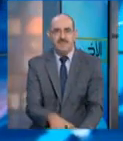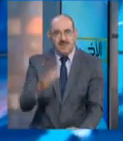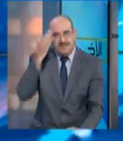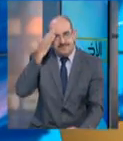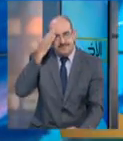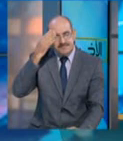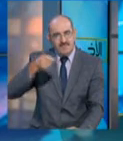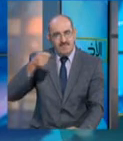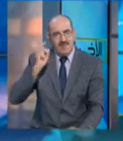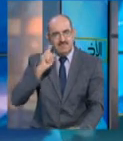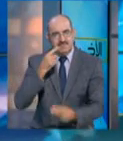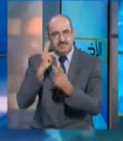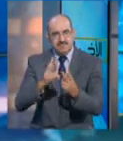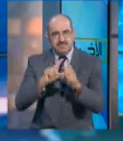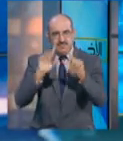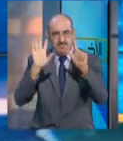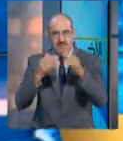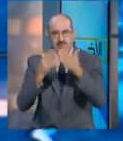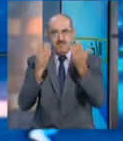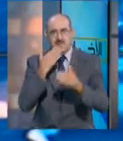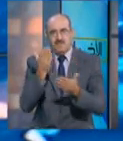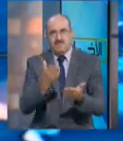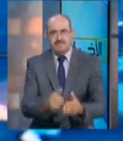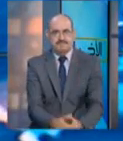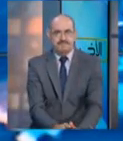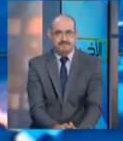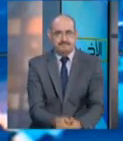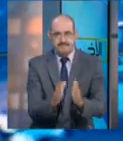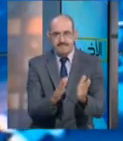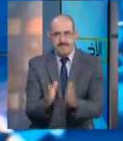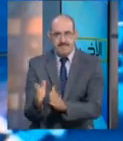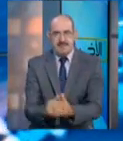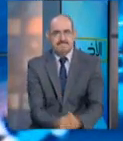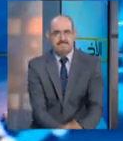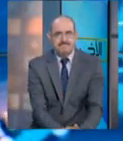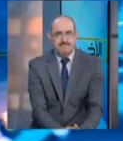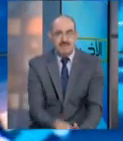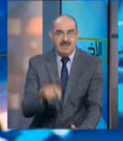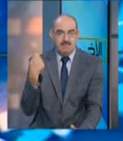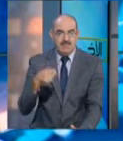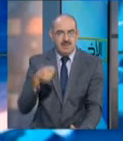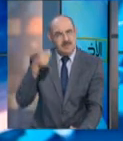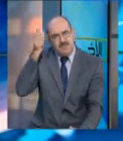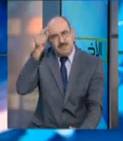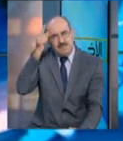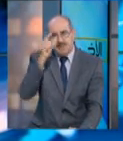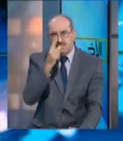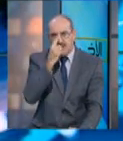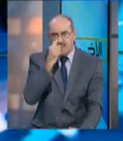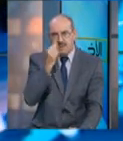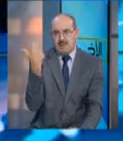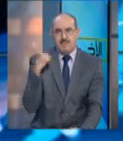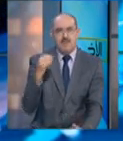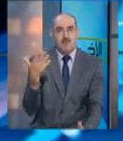النشرة الصباحية من تلفزيون الجزائر، أهلا بكم. بداية، تلقى رئيس الجمهورية السيد عبد المجيد تبون